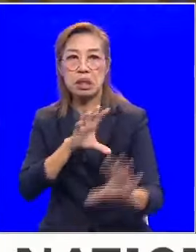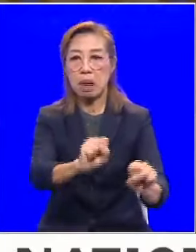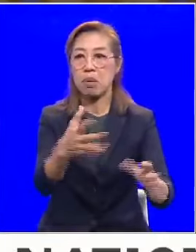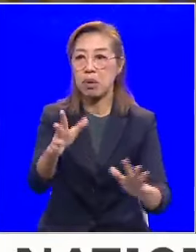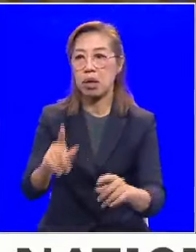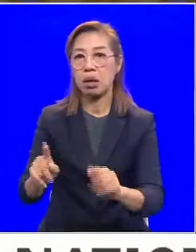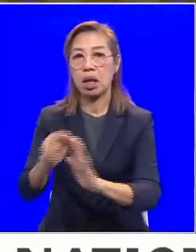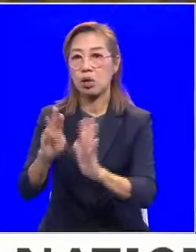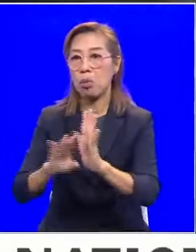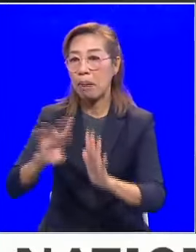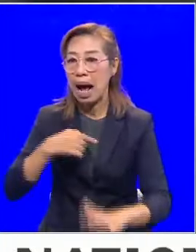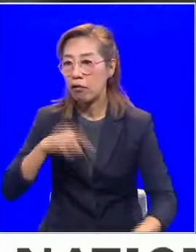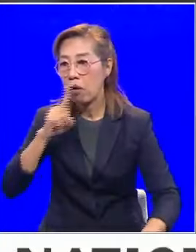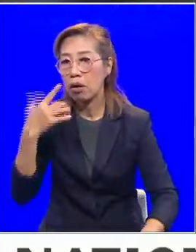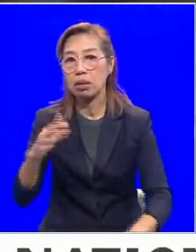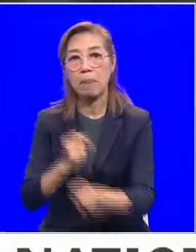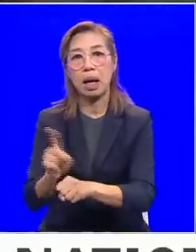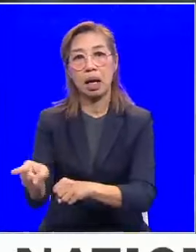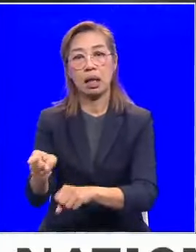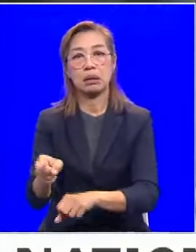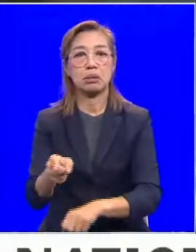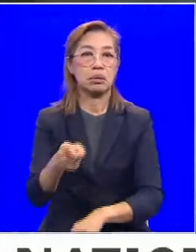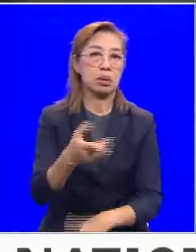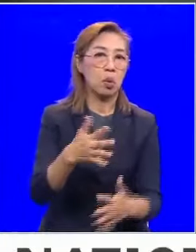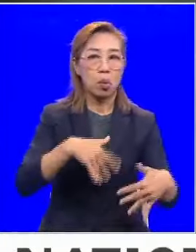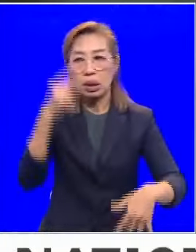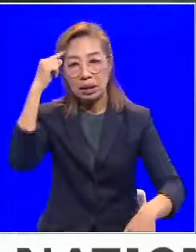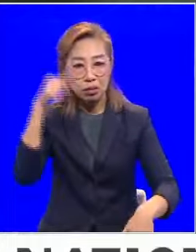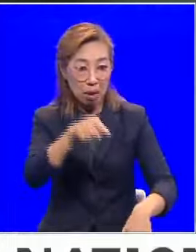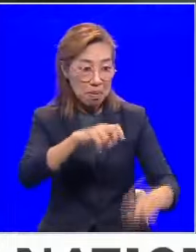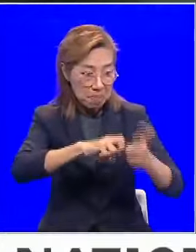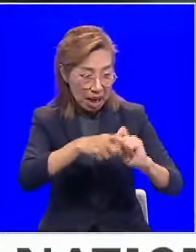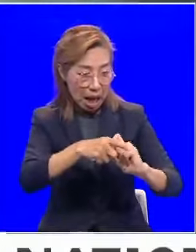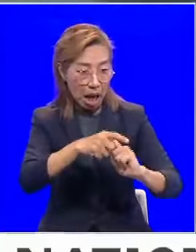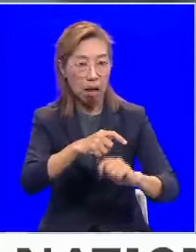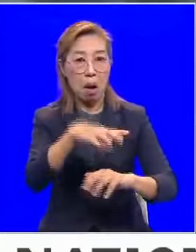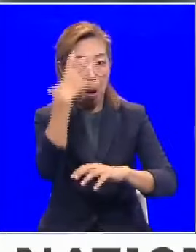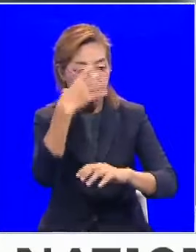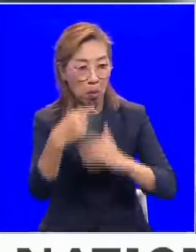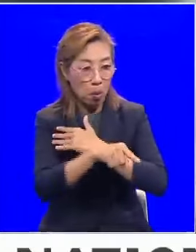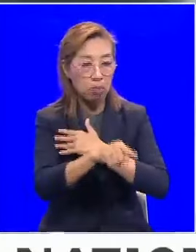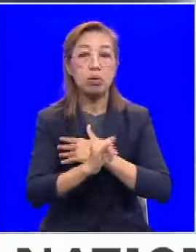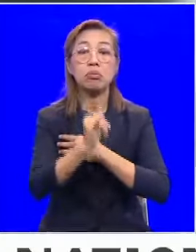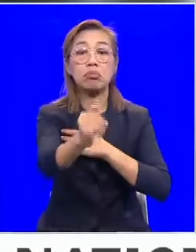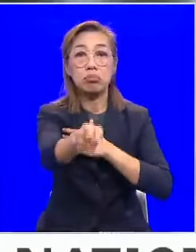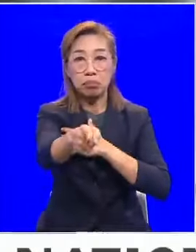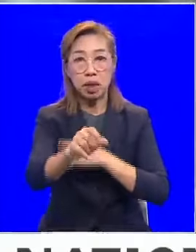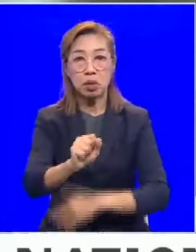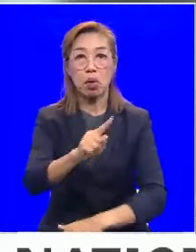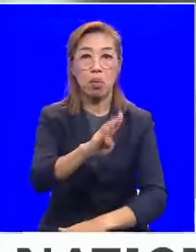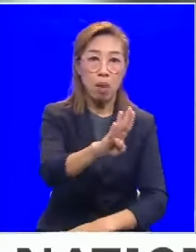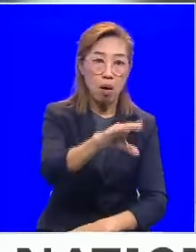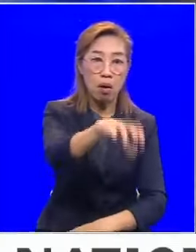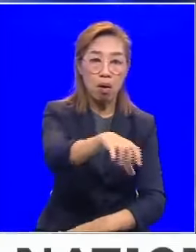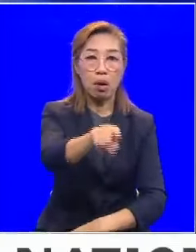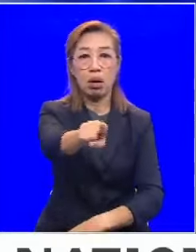หรอกจะไปร้องทุกที่สสคคนก็ต้องไปตำรวจไป DSIไปกระทรวงยุติธรรมไปสคบไม่มีใครไปกระทรวงการคลังนะ